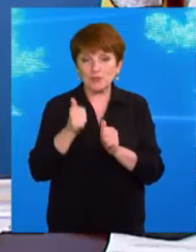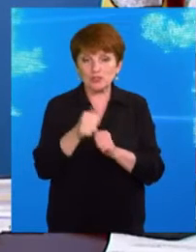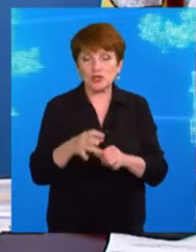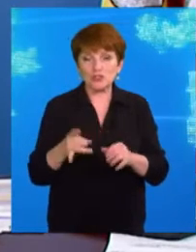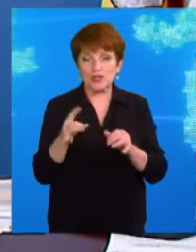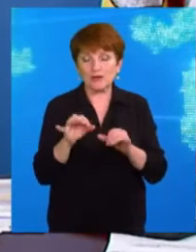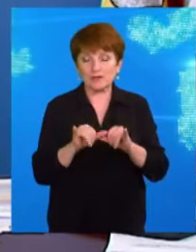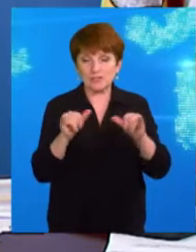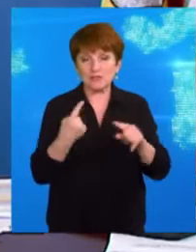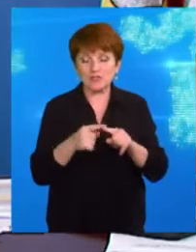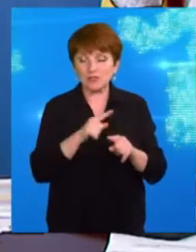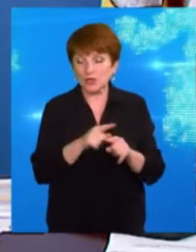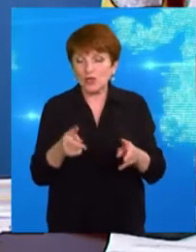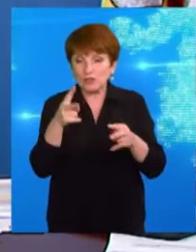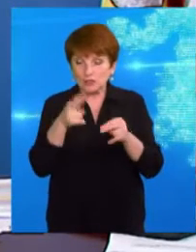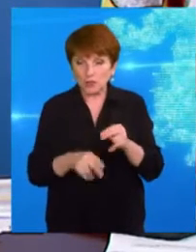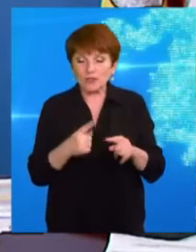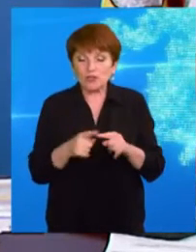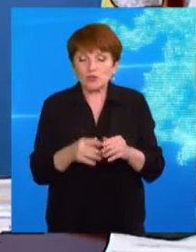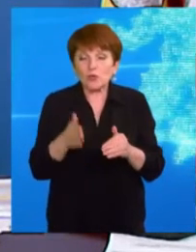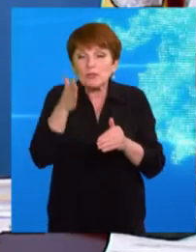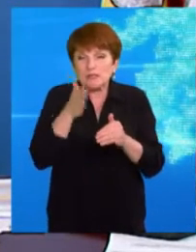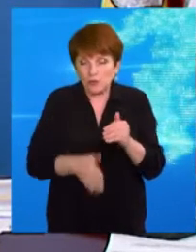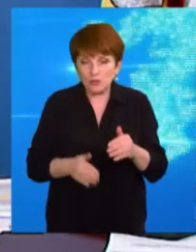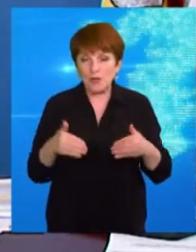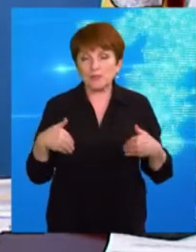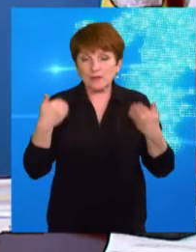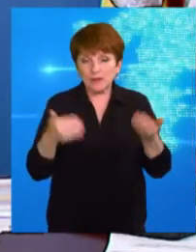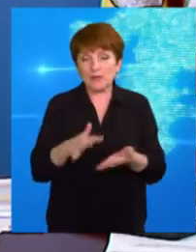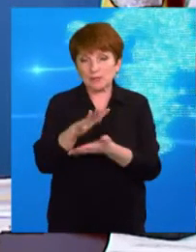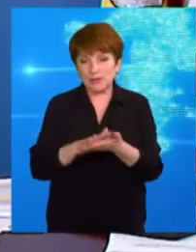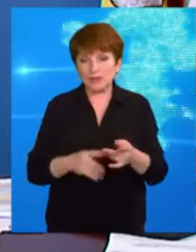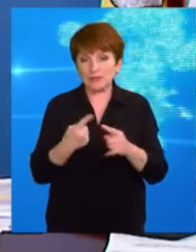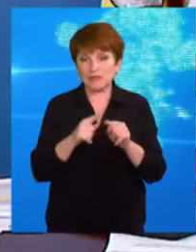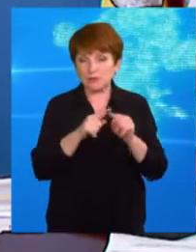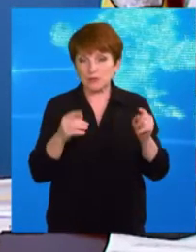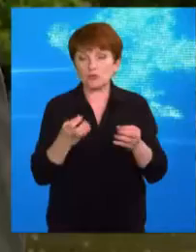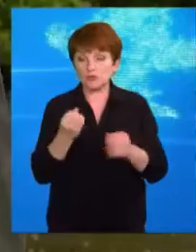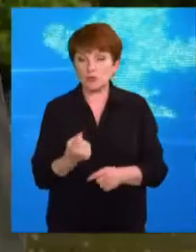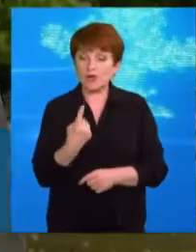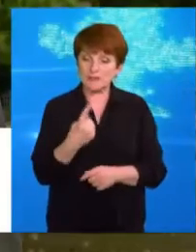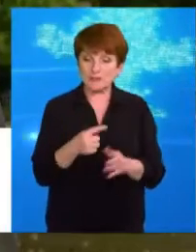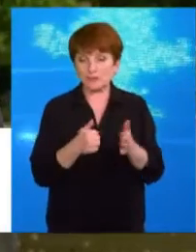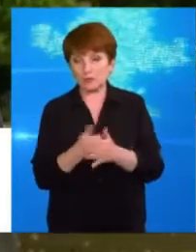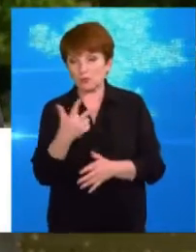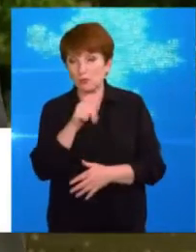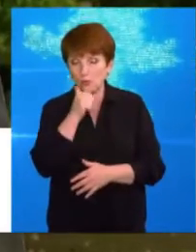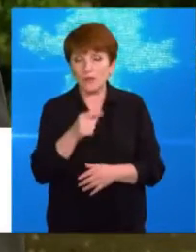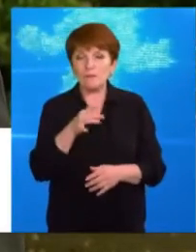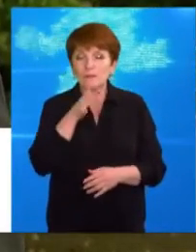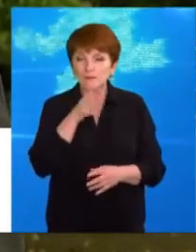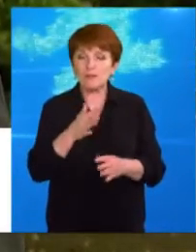срок истек в этом году или скоро истекает. Предлагаем продлить этот период еще на 1-3 года. Время заканчивается,